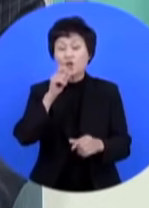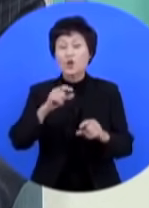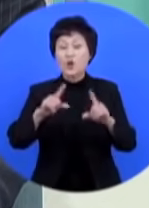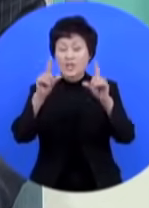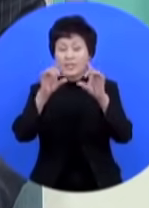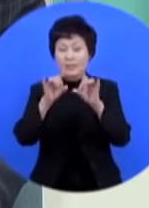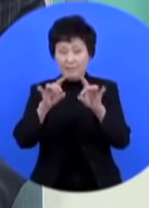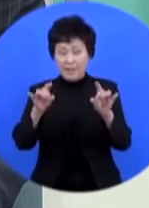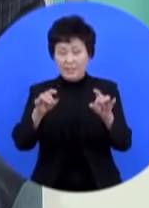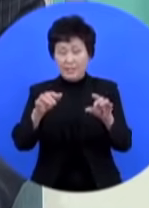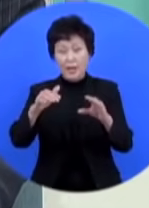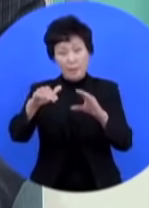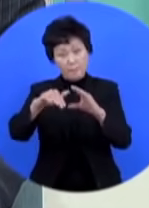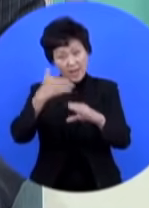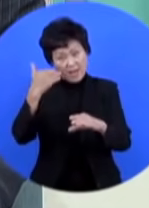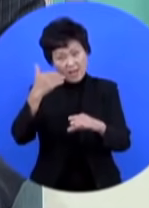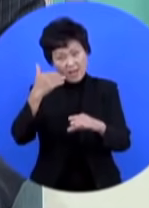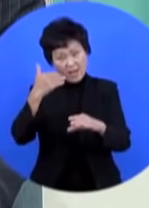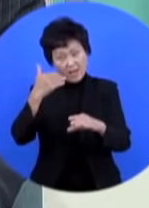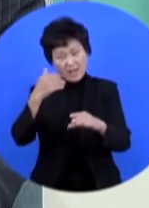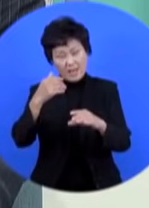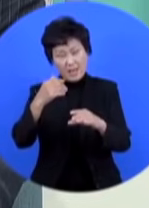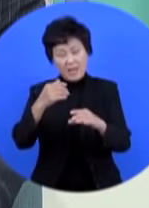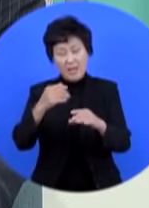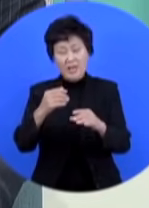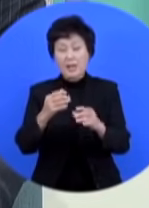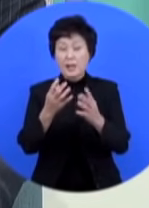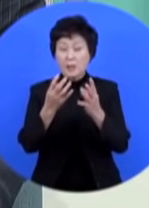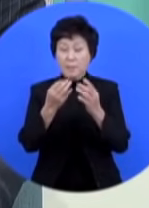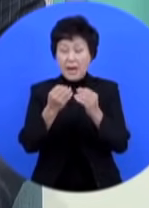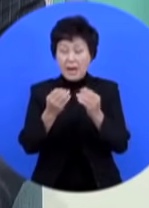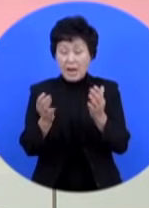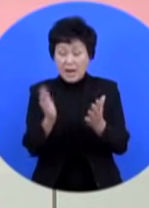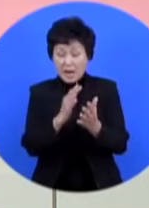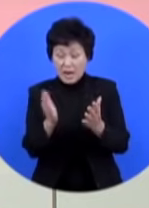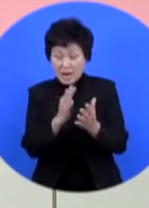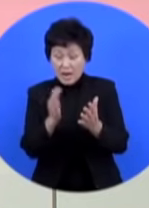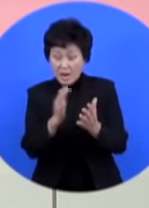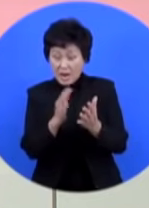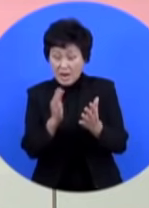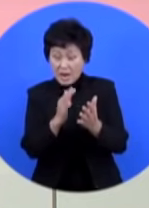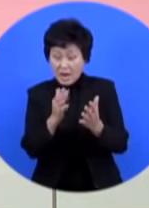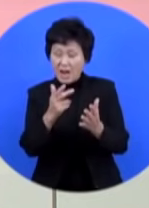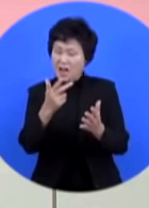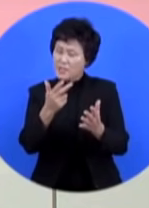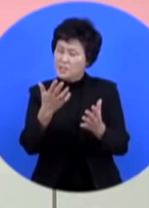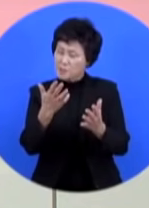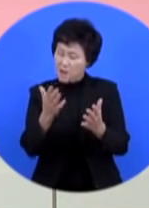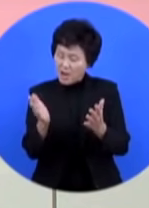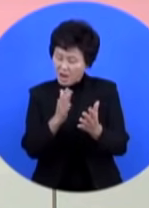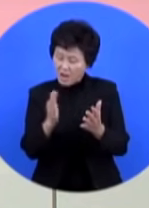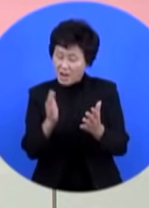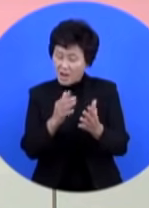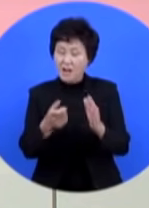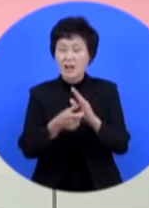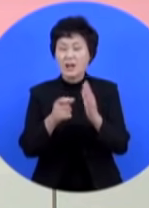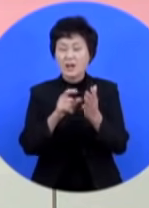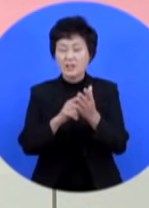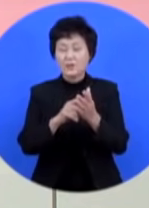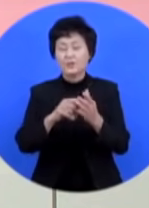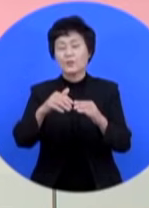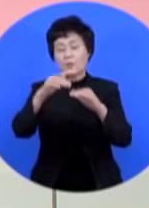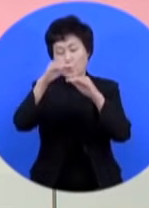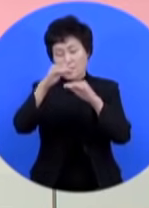되게 긴 내용을 보냈다면서요. 예, 한 주에 보통 7페이지 내지 8페이지 정도. 매주. 어떤 내용들이에요,